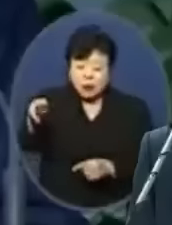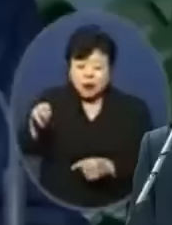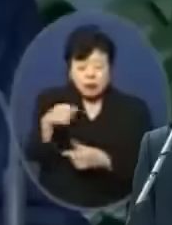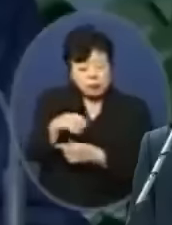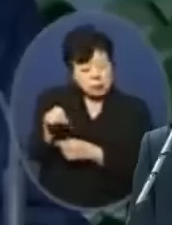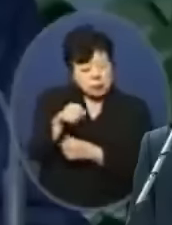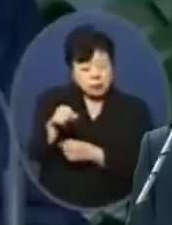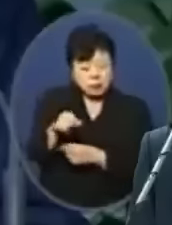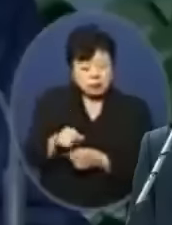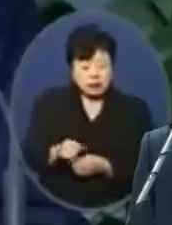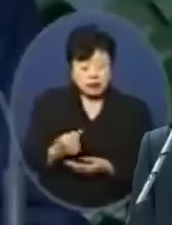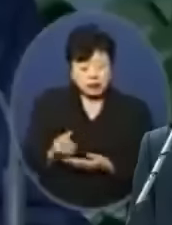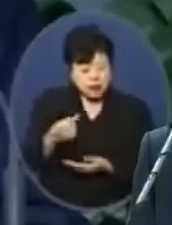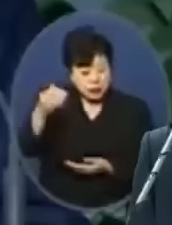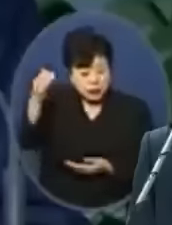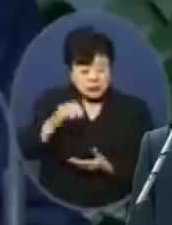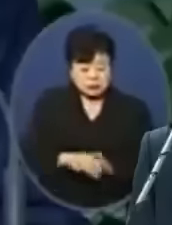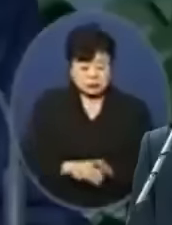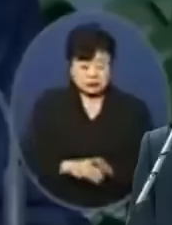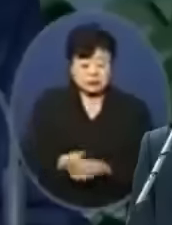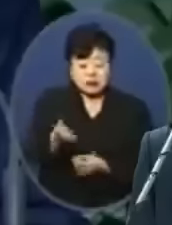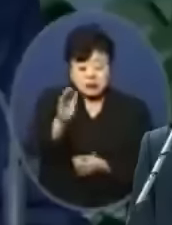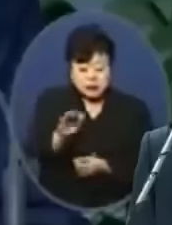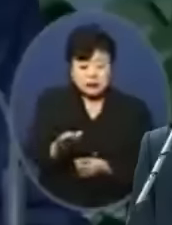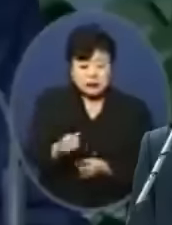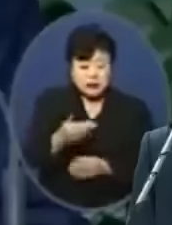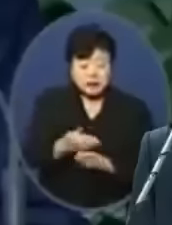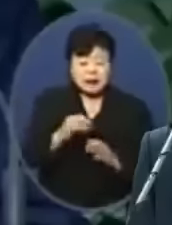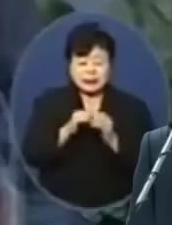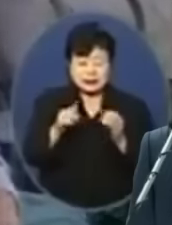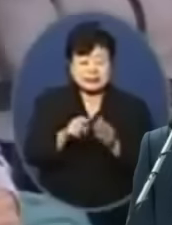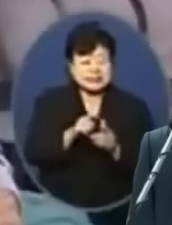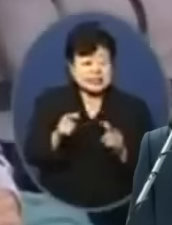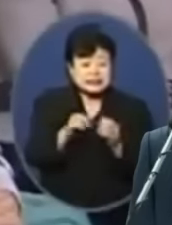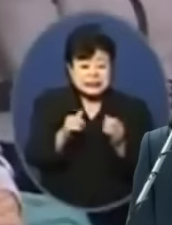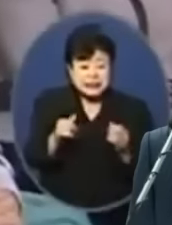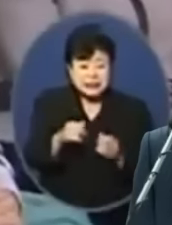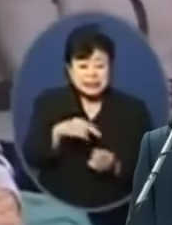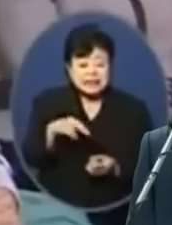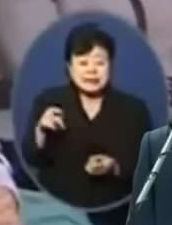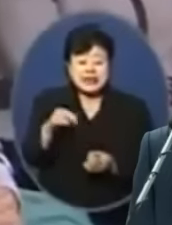고개를 흔들고 피해가 버렸습니다. 그러나 이방인인